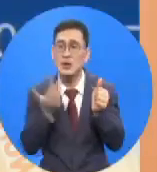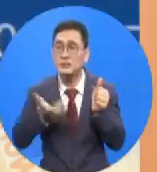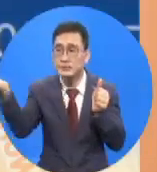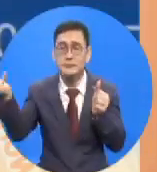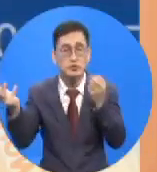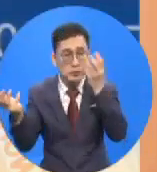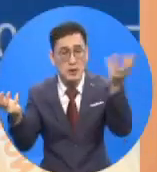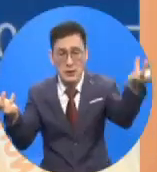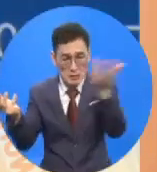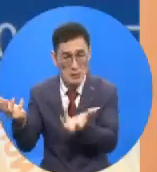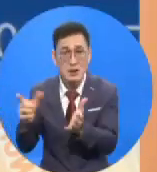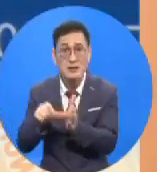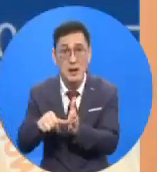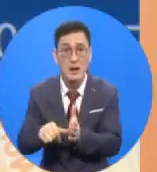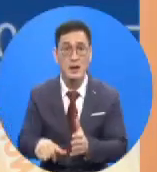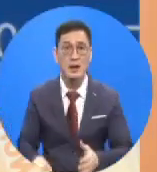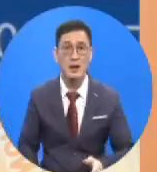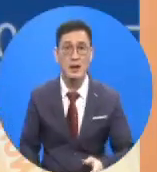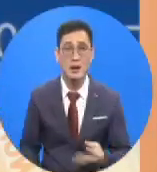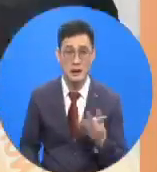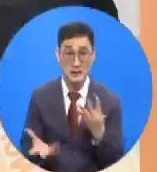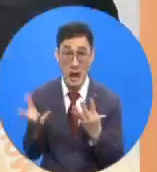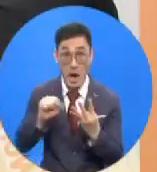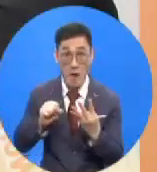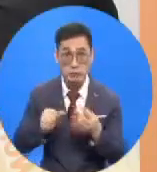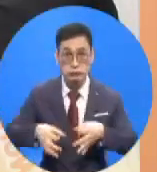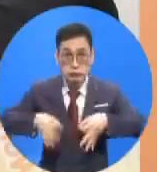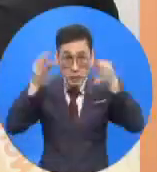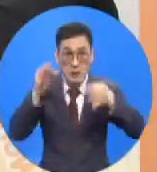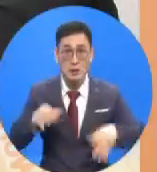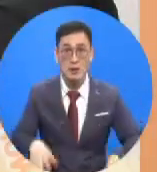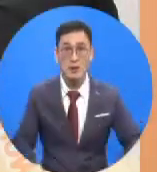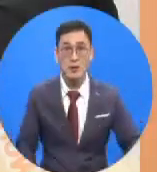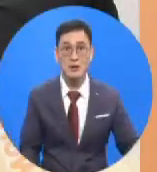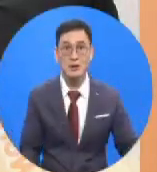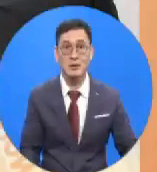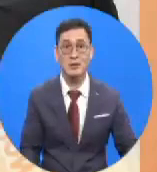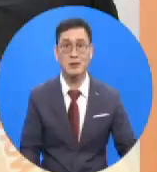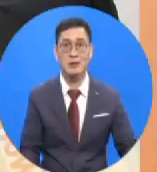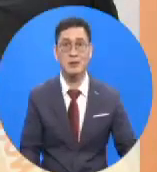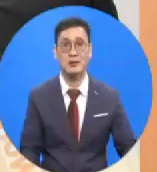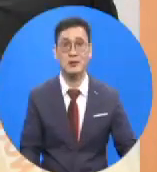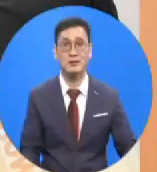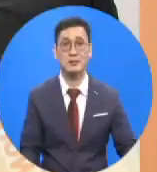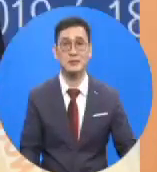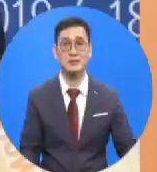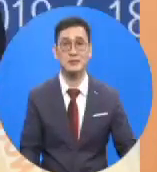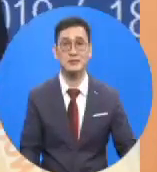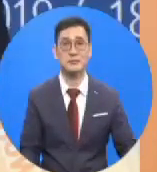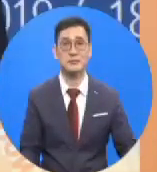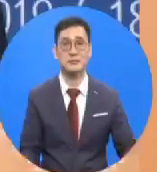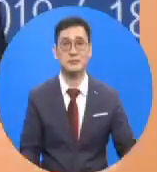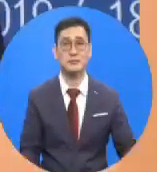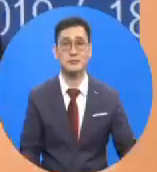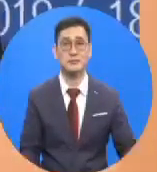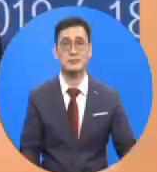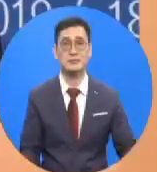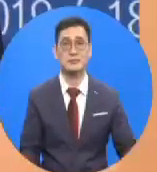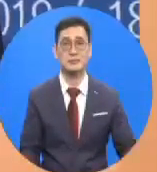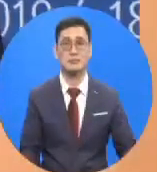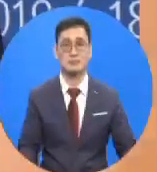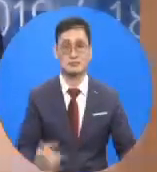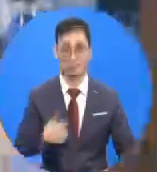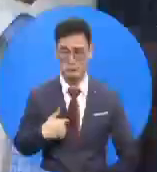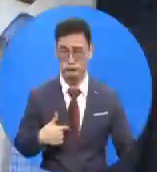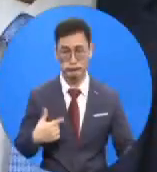사귀나 높게 했어요 그러면 물론 뭐 그 사람한테 사업이 더 받은 거 아닙니다 새로운 입수하게 사업을 더 받은 것입니다 물론 어린 입장에서는 내가